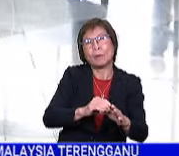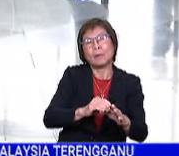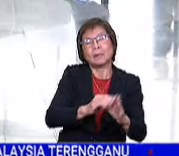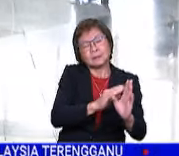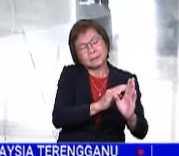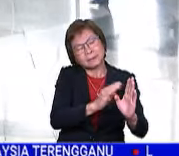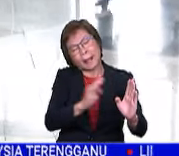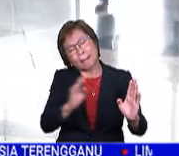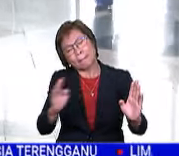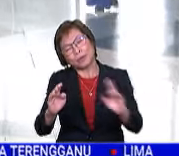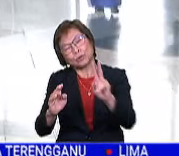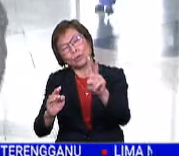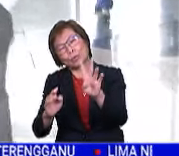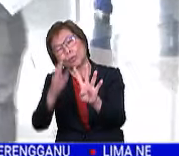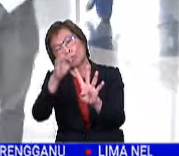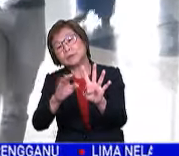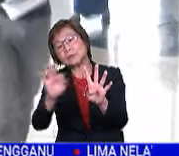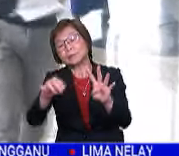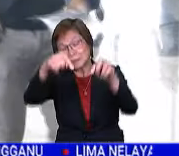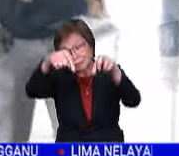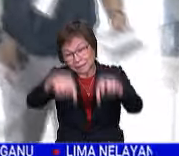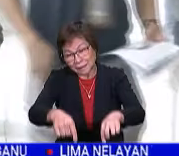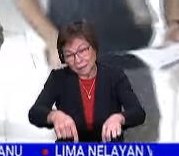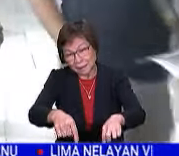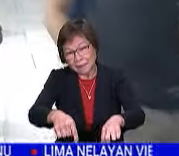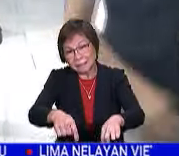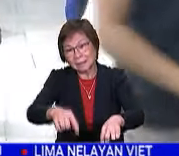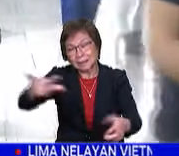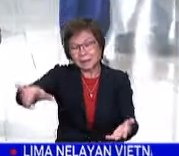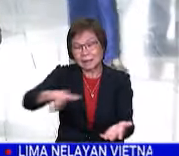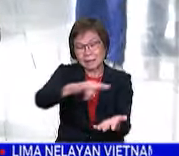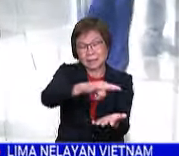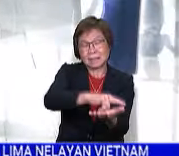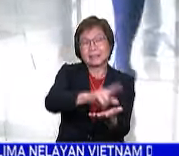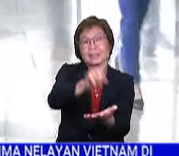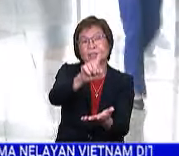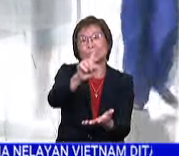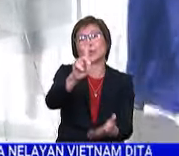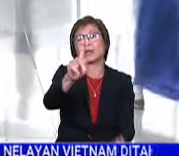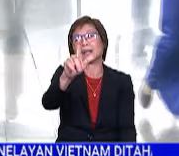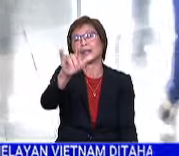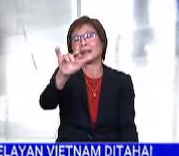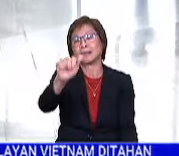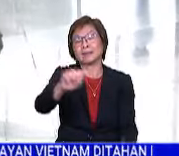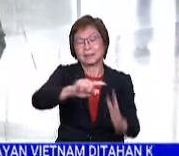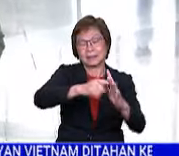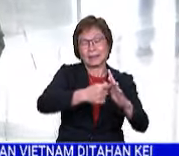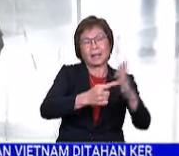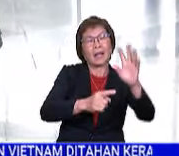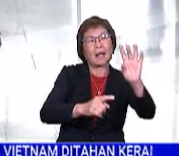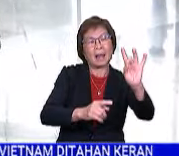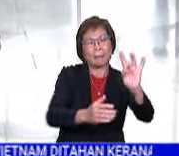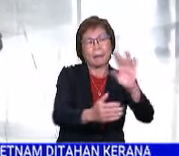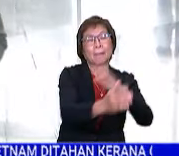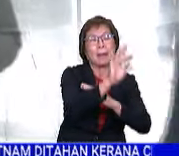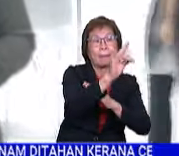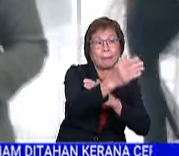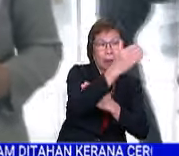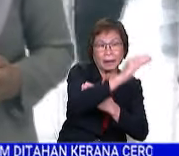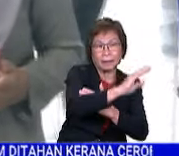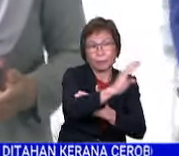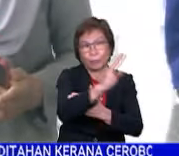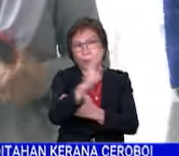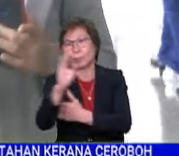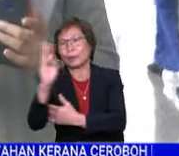24 September ini bertempat di Anjung Tinjau, Terminal 1 KLIA bermula 8 pagi hingga